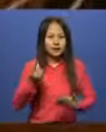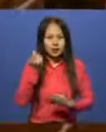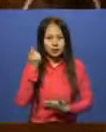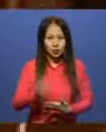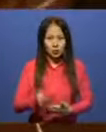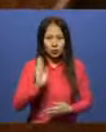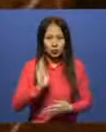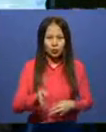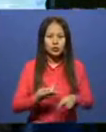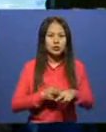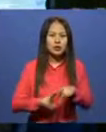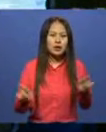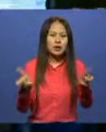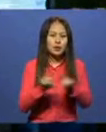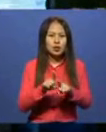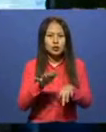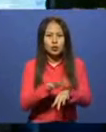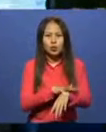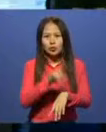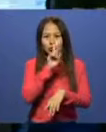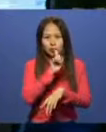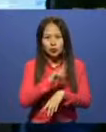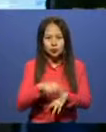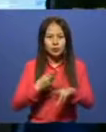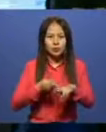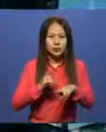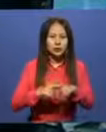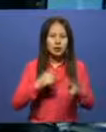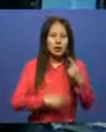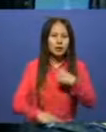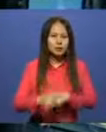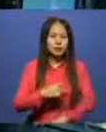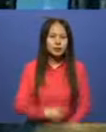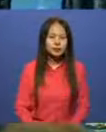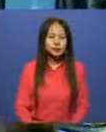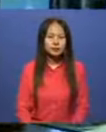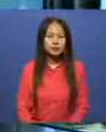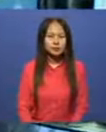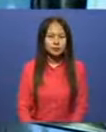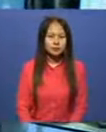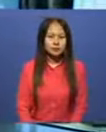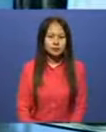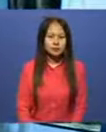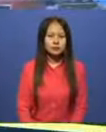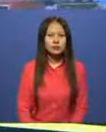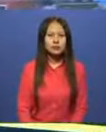қалпында қалатын болса, бұл ел көп ұзамай-ақ рецессияға ұшырауы мүмкін. Арайлым Жақсылыққызы, Диана Алишева.